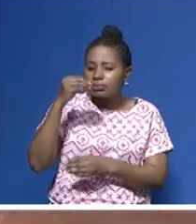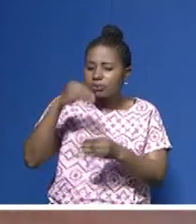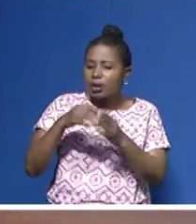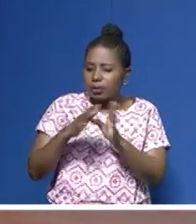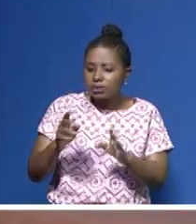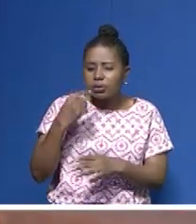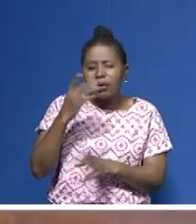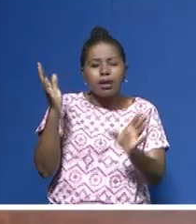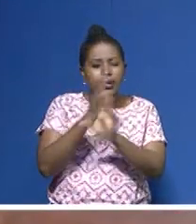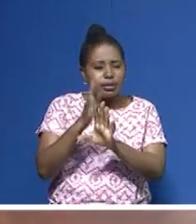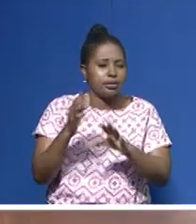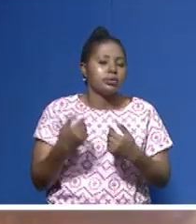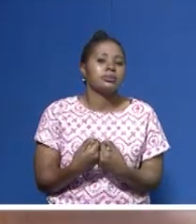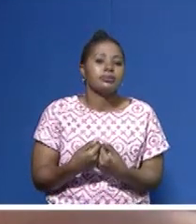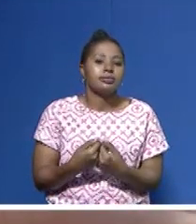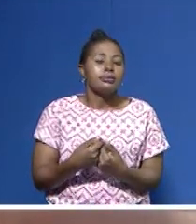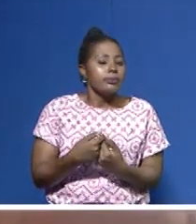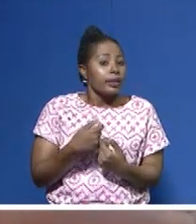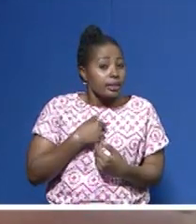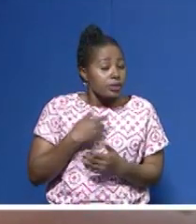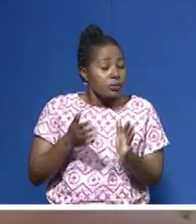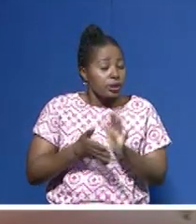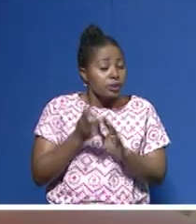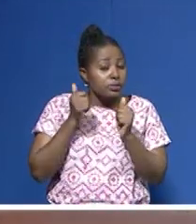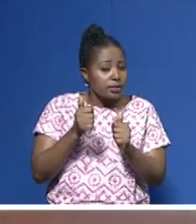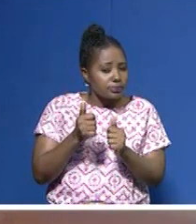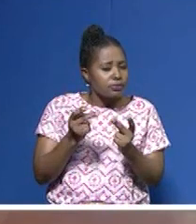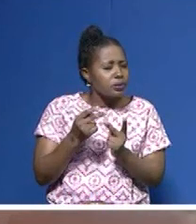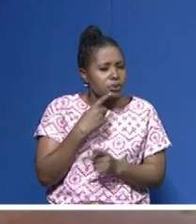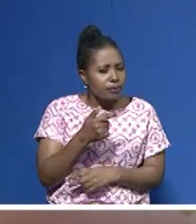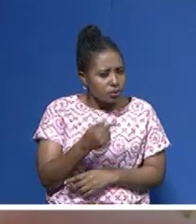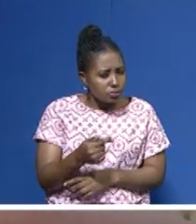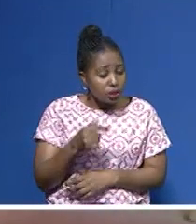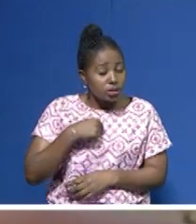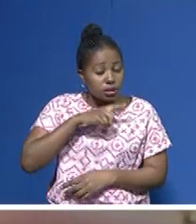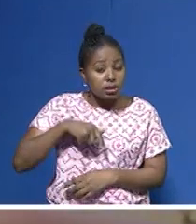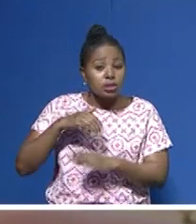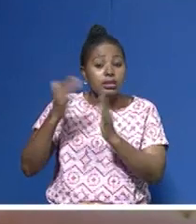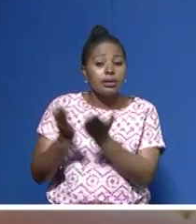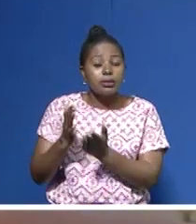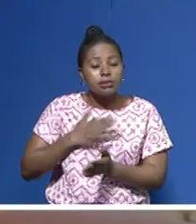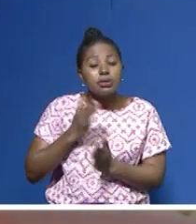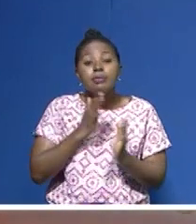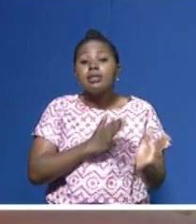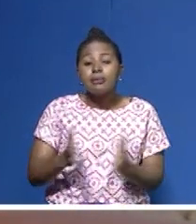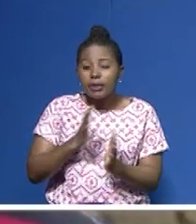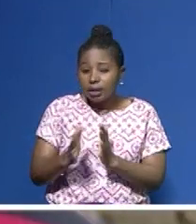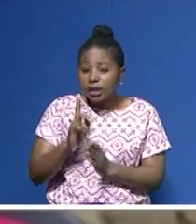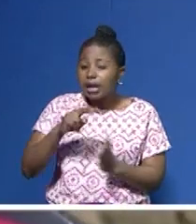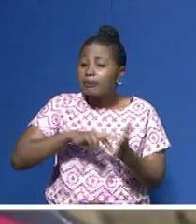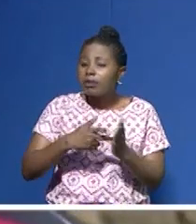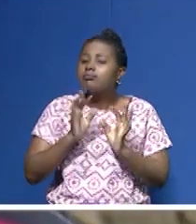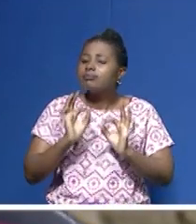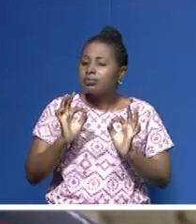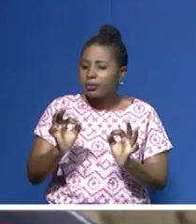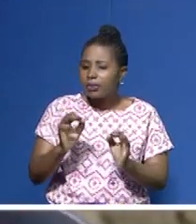dalili. Tulishatarajia kwa sababu tulishaanza kuangalia hatua zake, na tuseme tu wazi chama chetu kimejipanga, kina intelijensia ya hali ya juu.